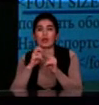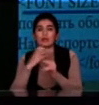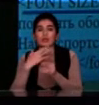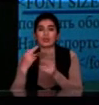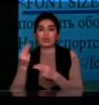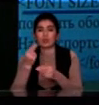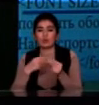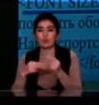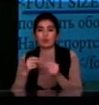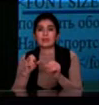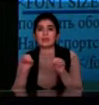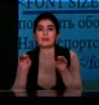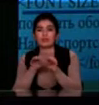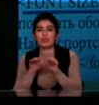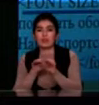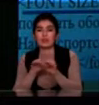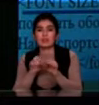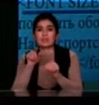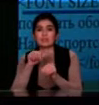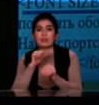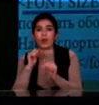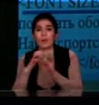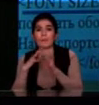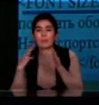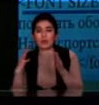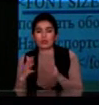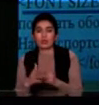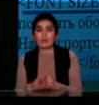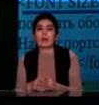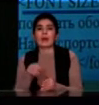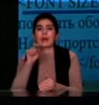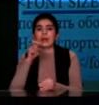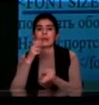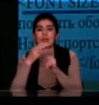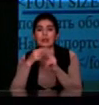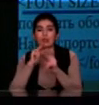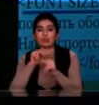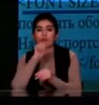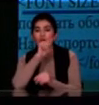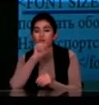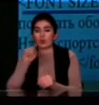рисунка выравнивается к самому большому символу этой строки.